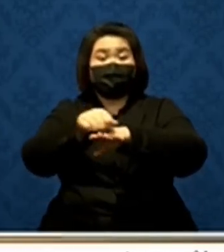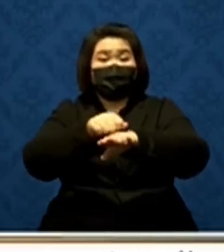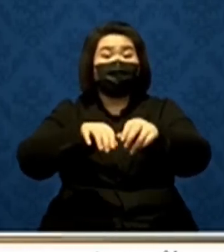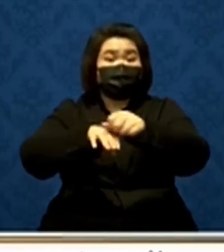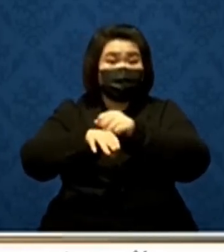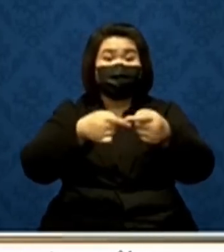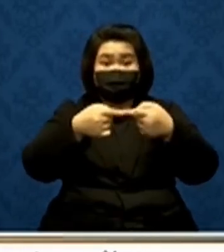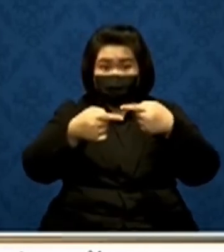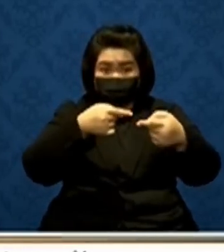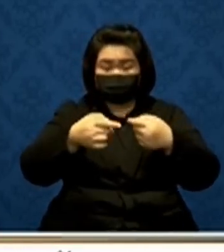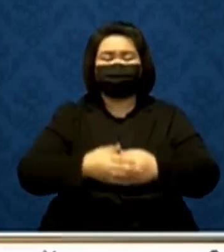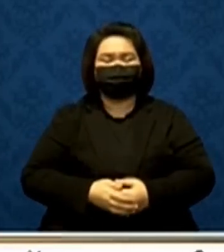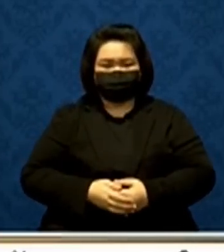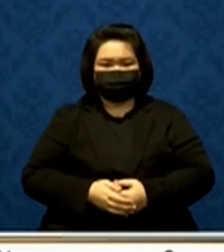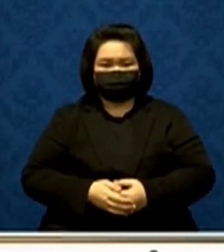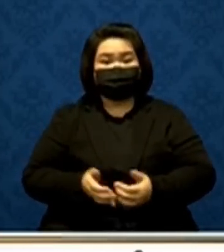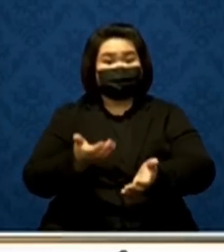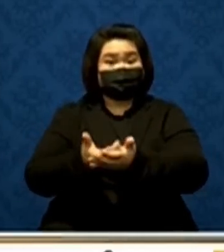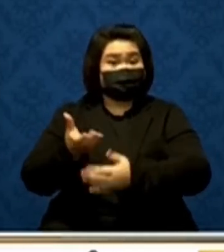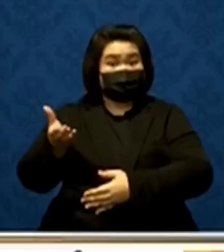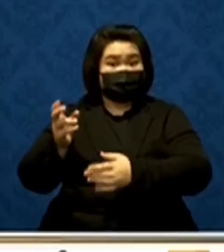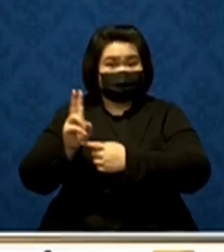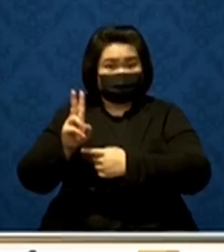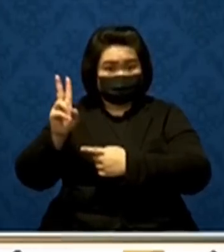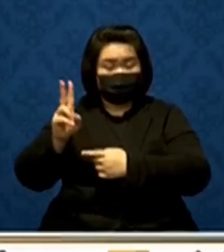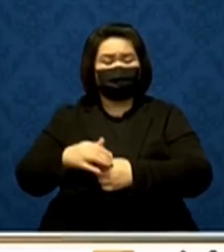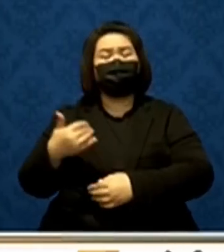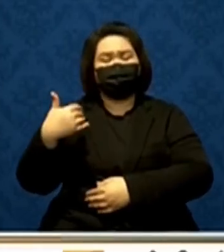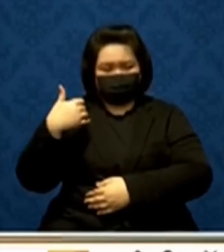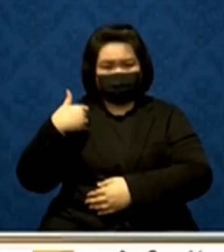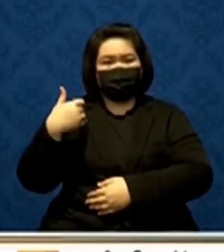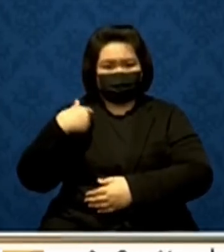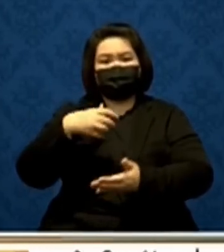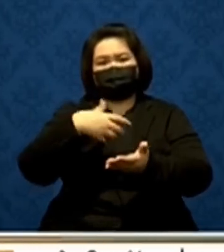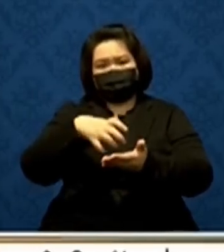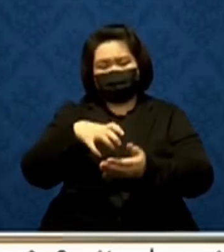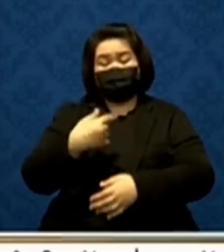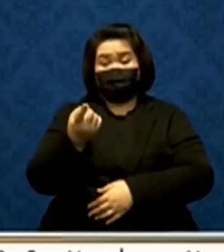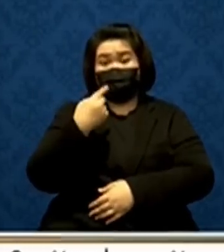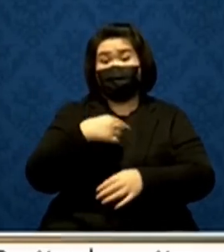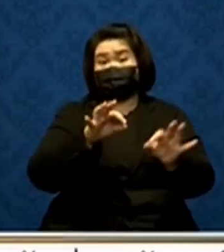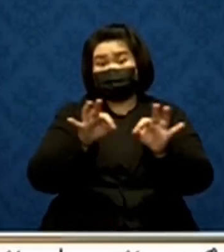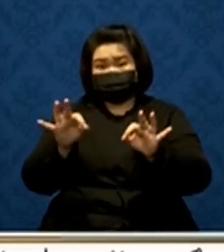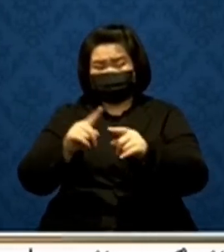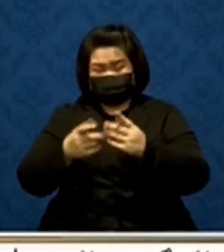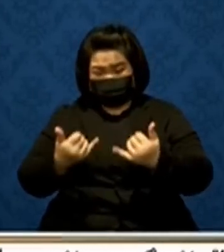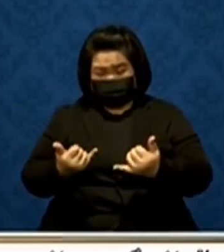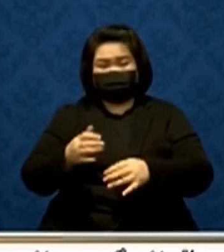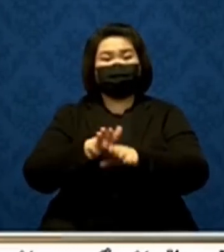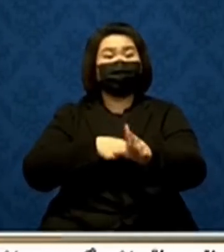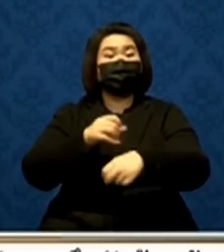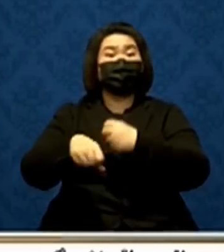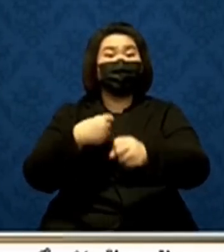ก้อนที่ 2ครับแม้ท่านไม่ได้ทวงถามความคืบหน้าตามหาว่าช้าแต่เรื่องนี่สิบปีแล้วครับ